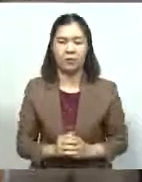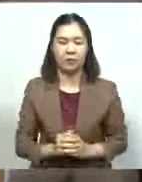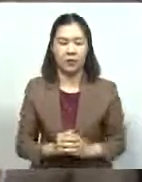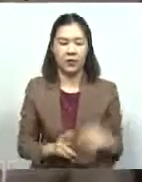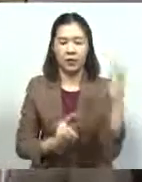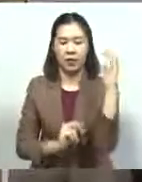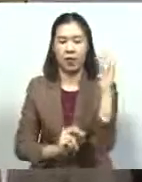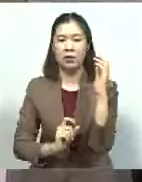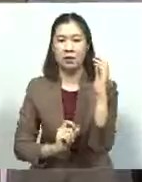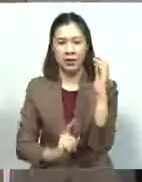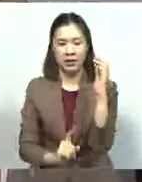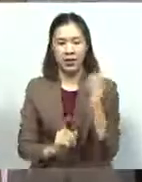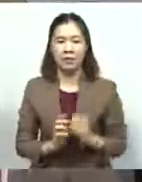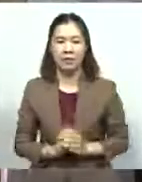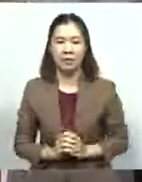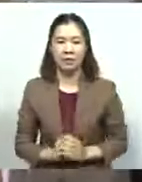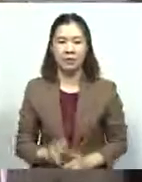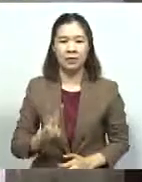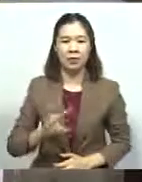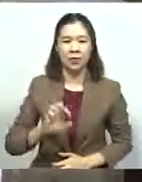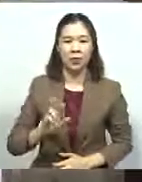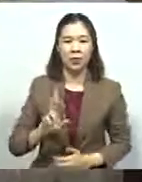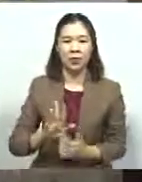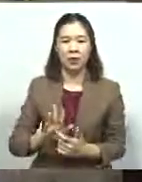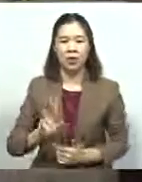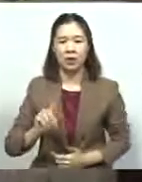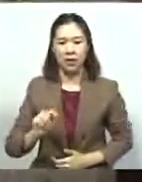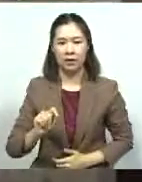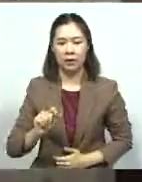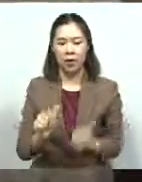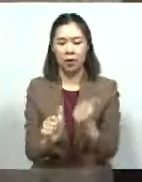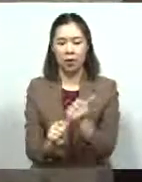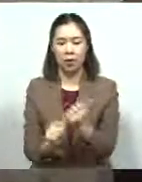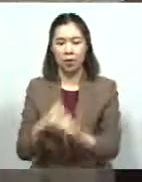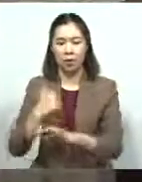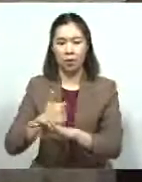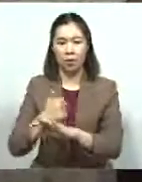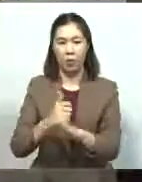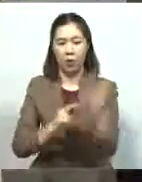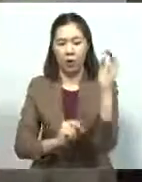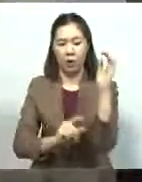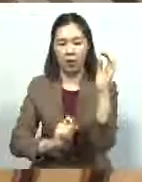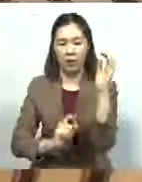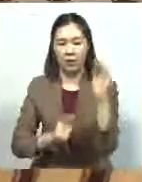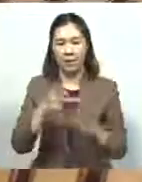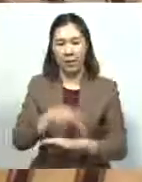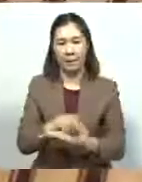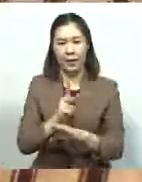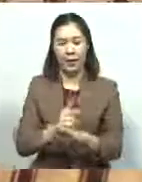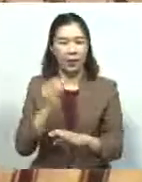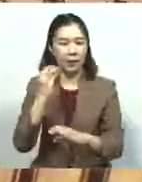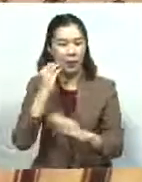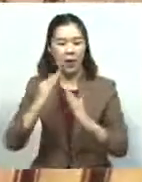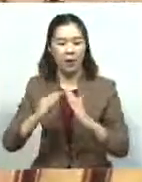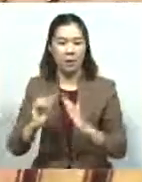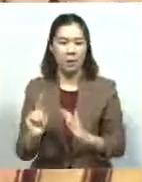ราชครับโดยคุณวิรัตรักพันธ์นะครับรองผู้ว่าราชการจังหวัดนครศรีธรรมราชก็เป็นประธานในพิธีมอบบ้านใหม่